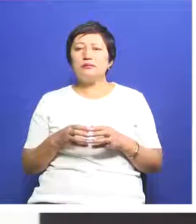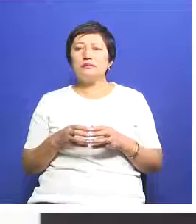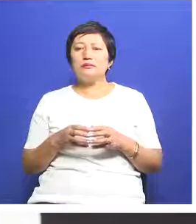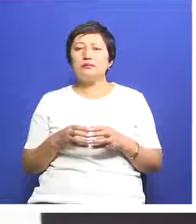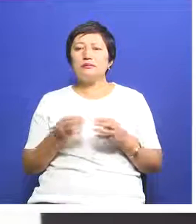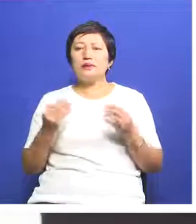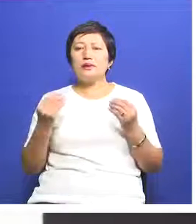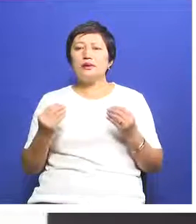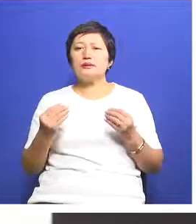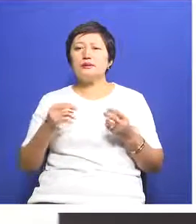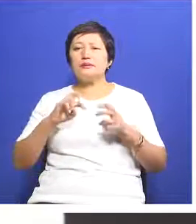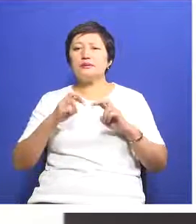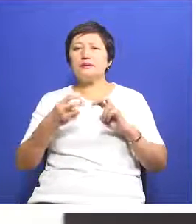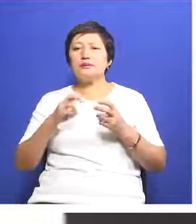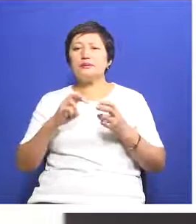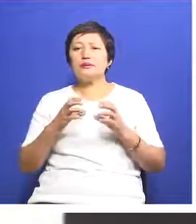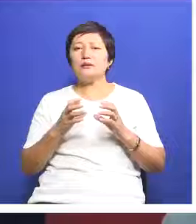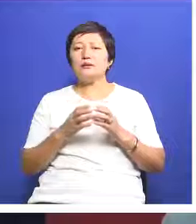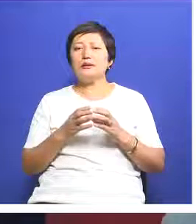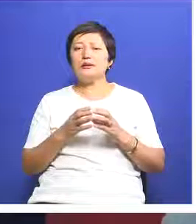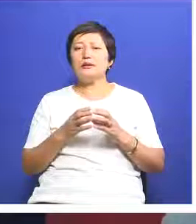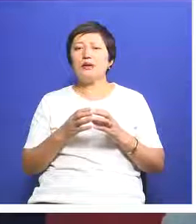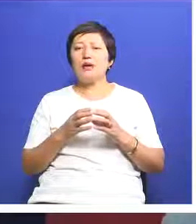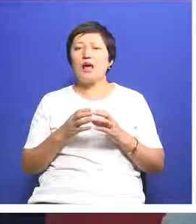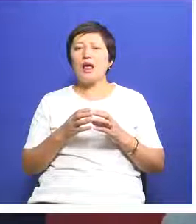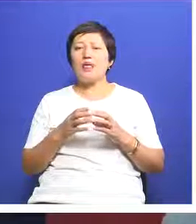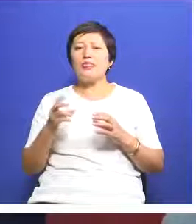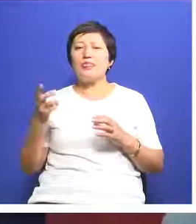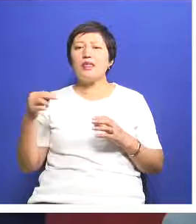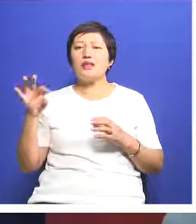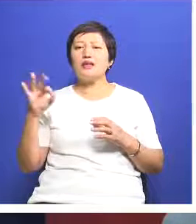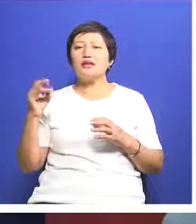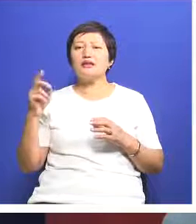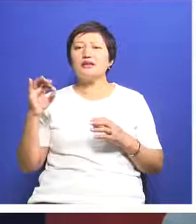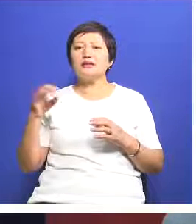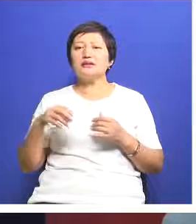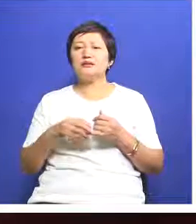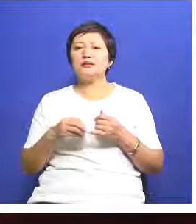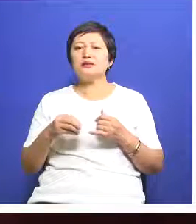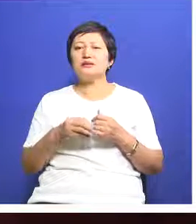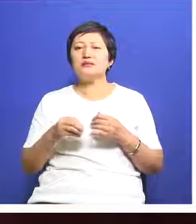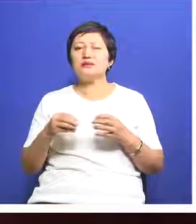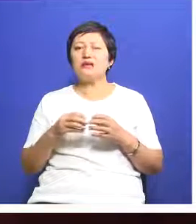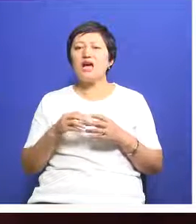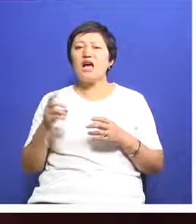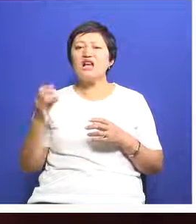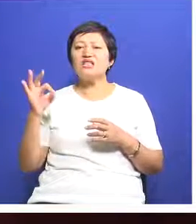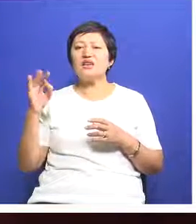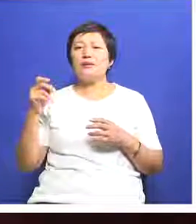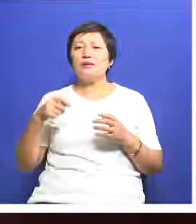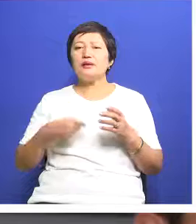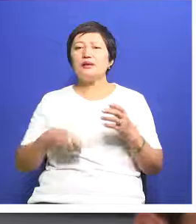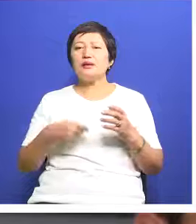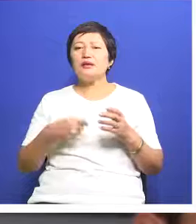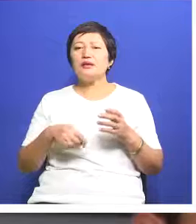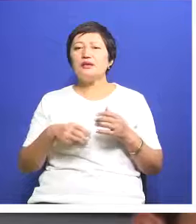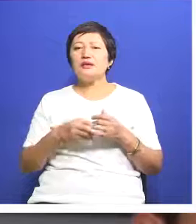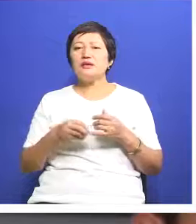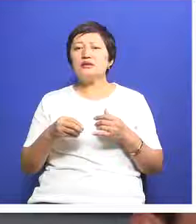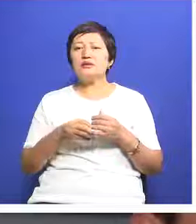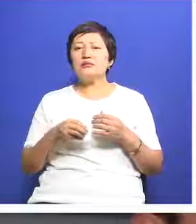Қазір мына бізде бір мәселе бар еді. Мына Талатранс жаңа жер телімдегі біздің мына Жамбыл ауылының